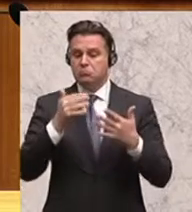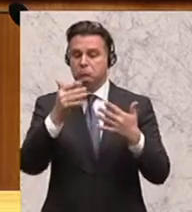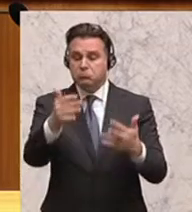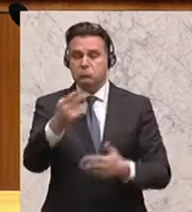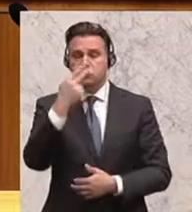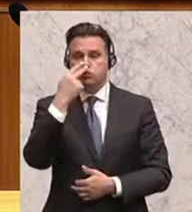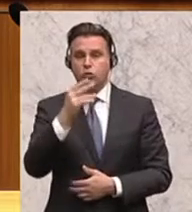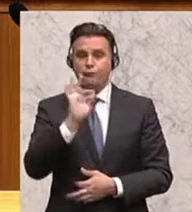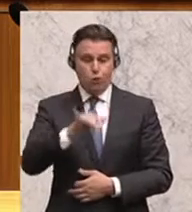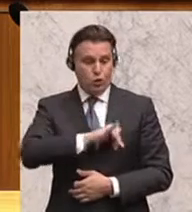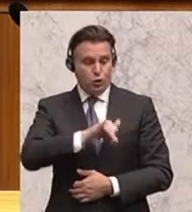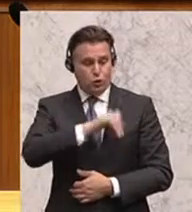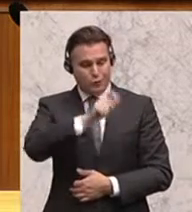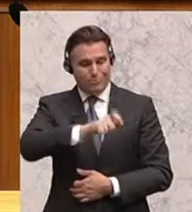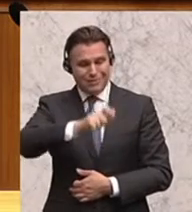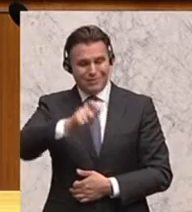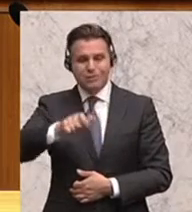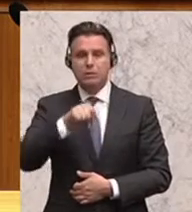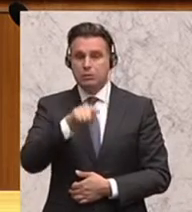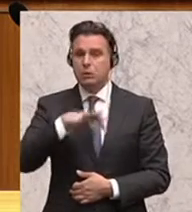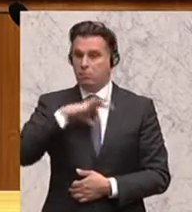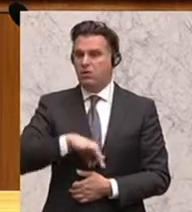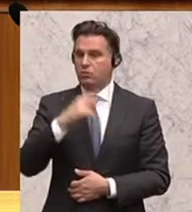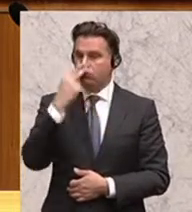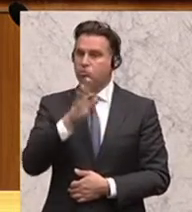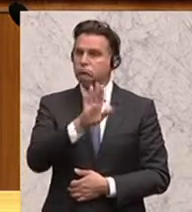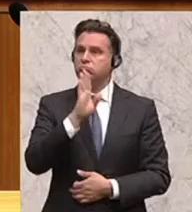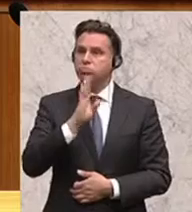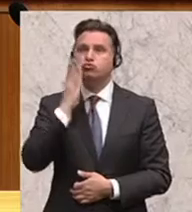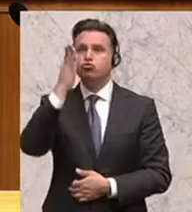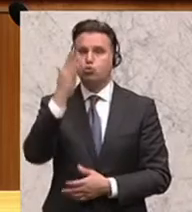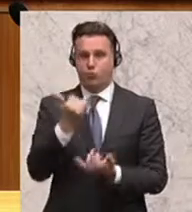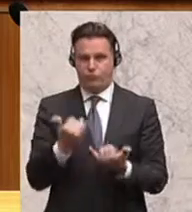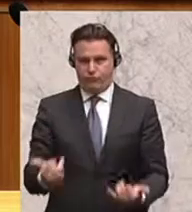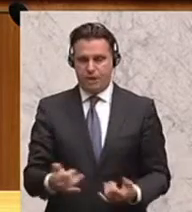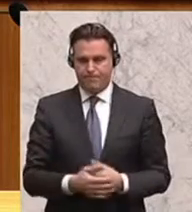pensionen für die jüngeren noch das ist unsere pflicht meine damen und herren